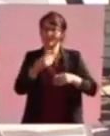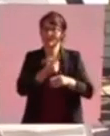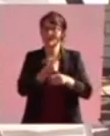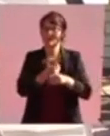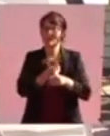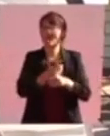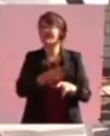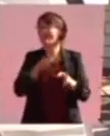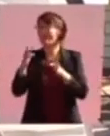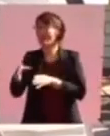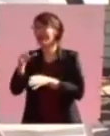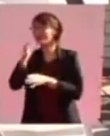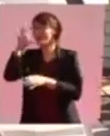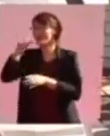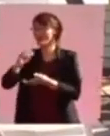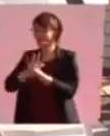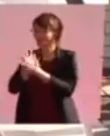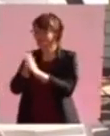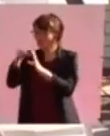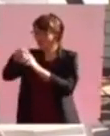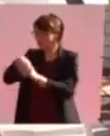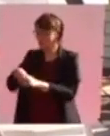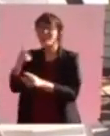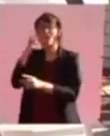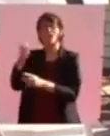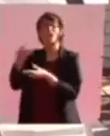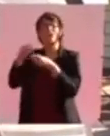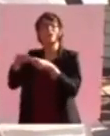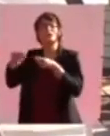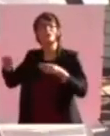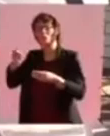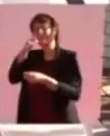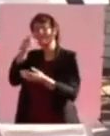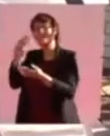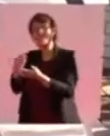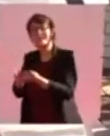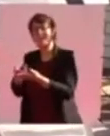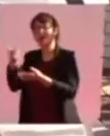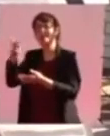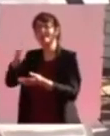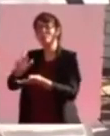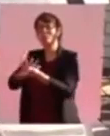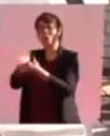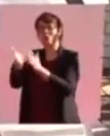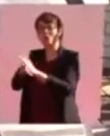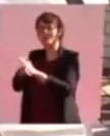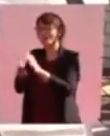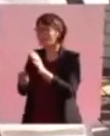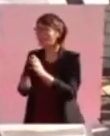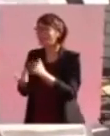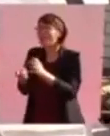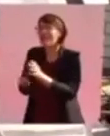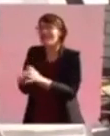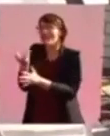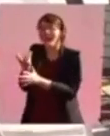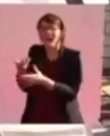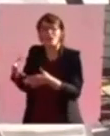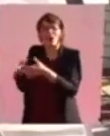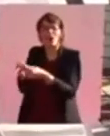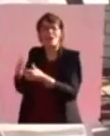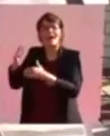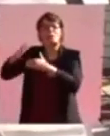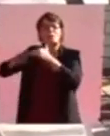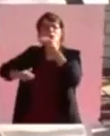di questo contratto che è pensato è nato sulle strutture sanitarie occorre dare il riconoscimento e